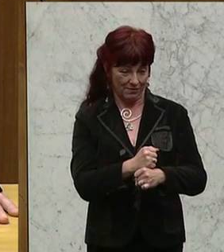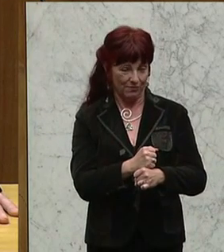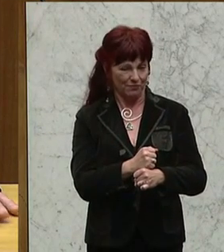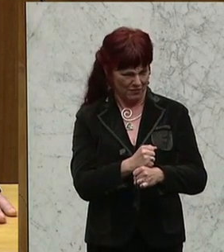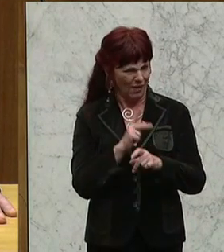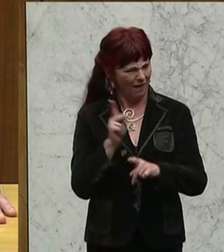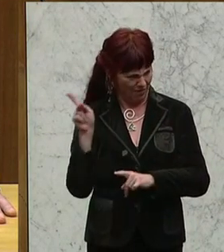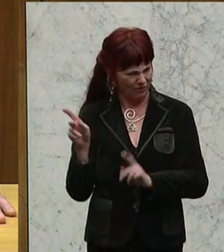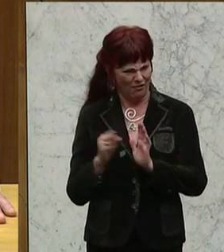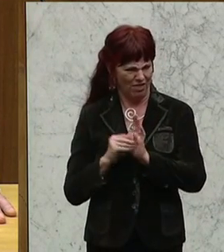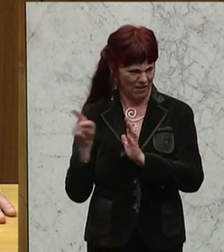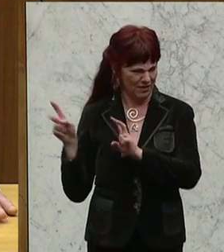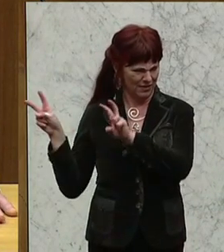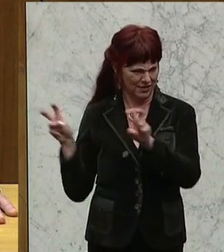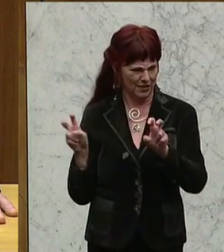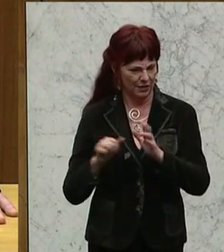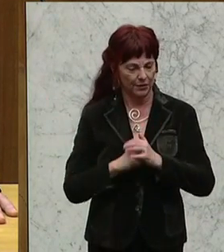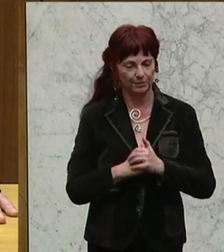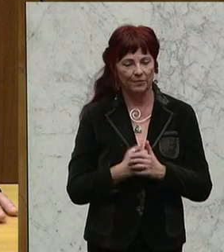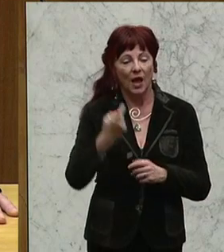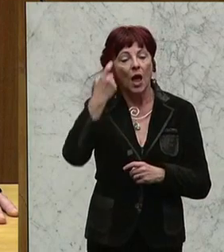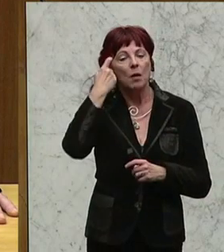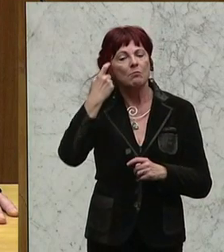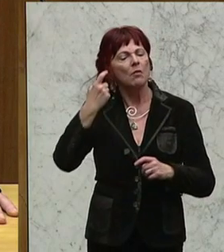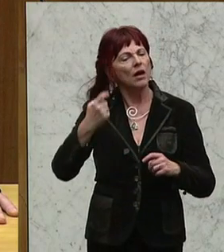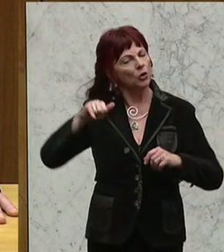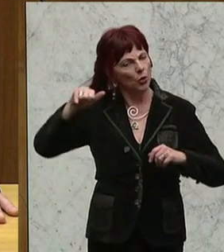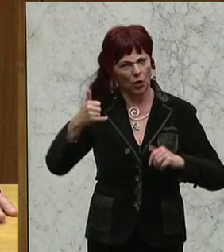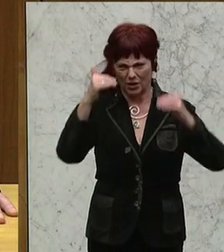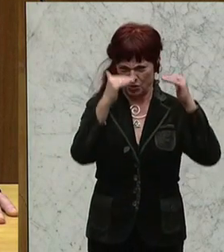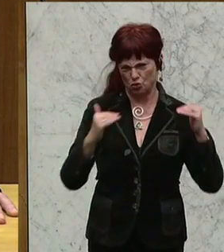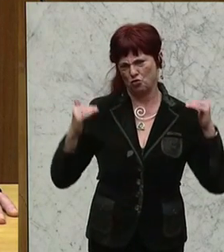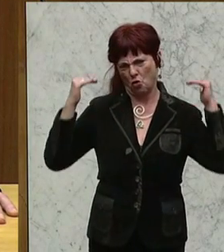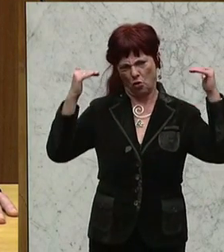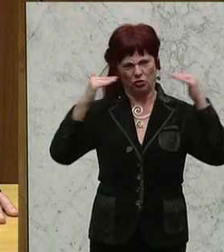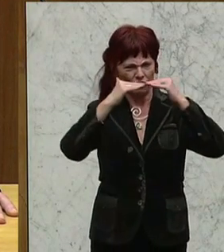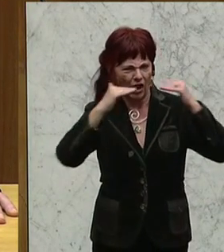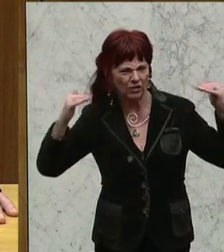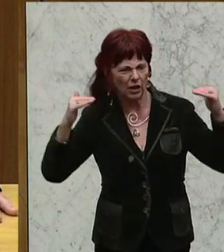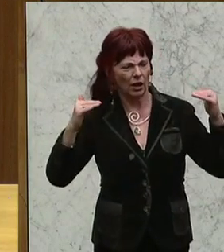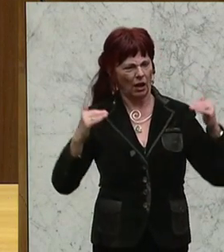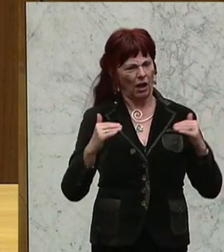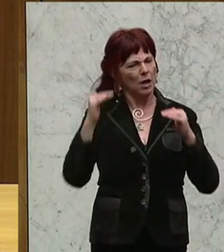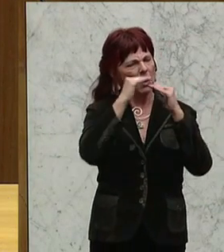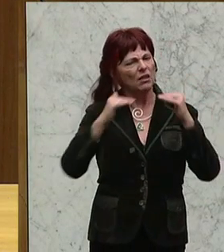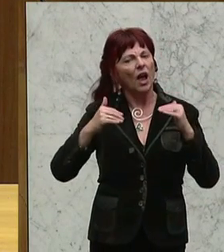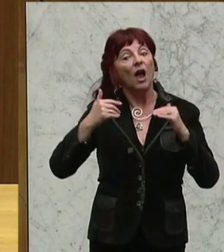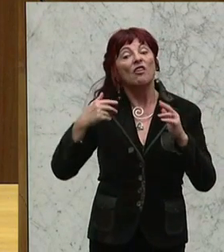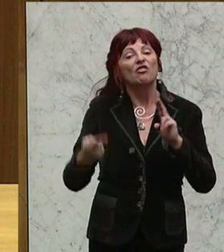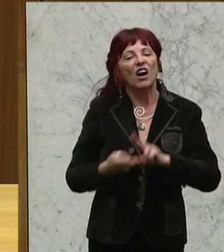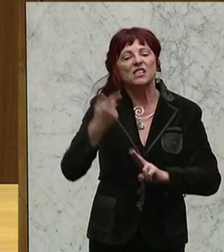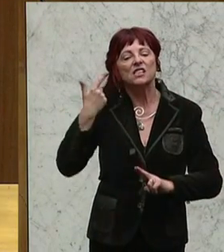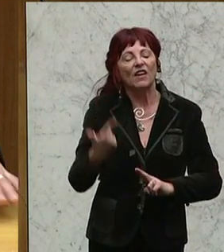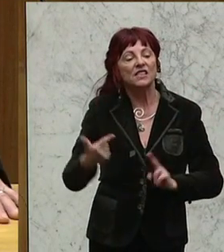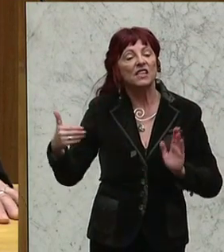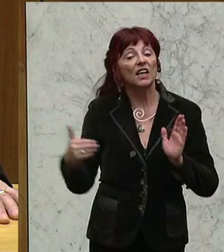spüren also auf juristisch Höchstwert er Ebene aufgrund von Nah zuu 20.000 individualbeschwerden pro Jahr